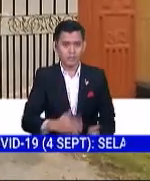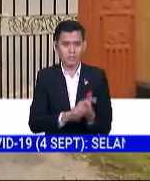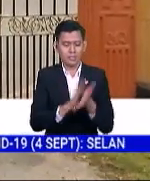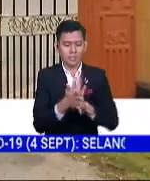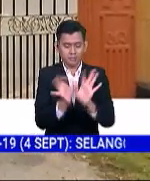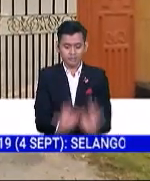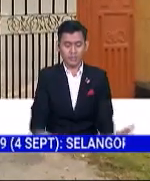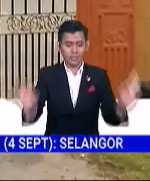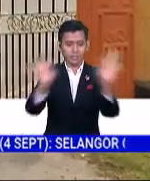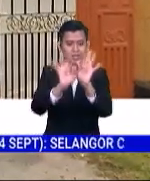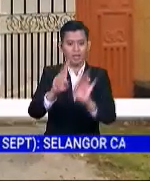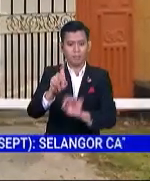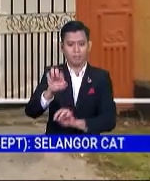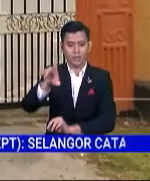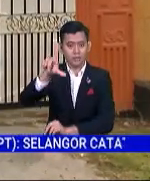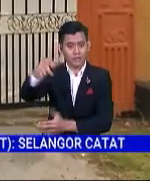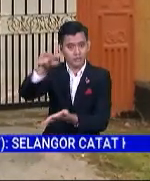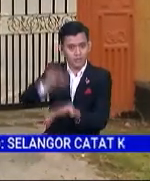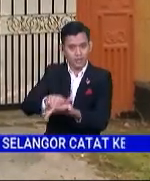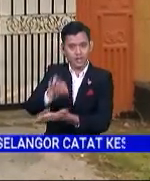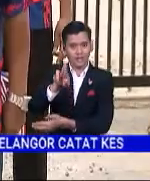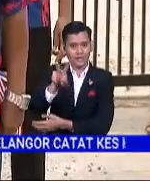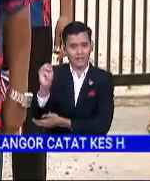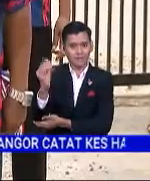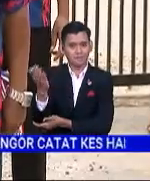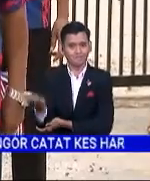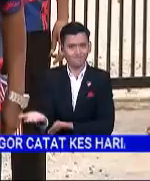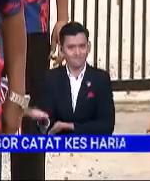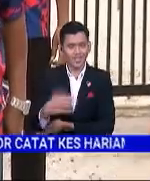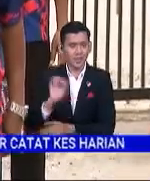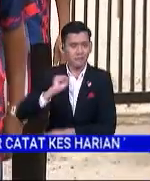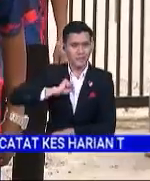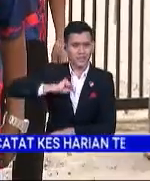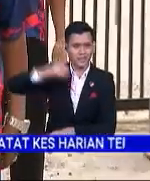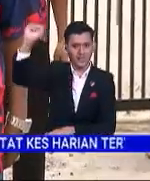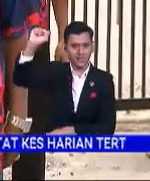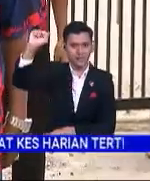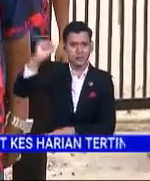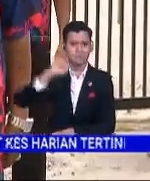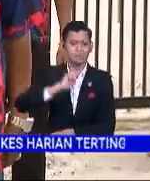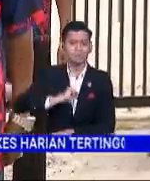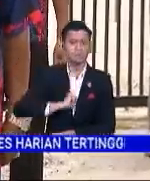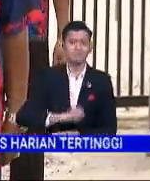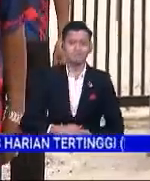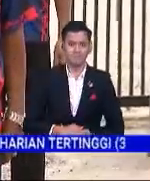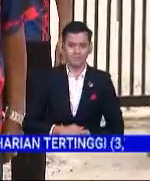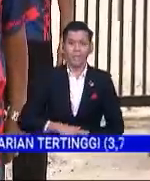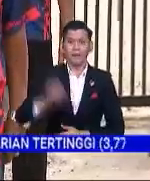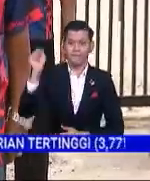diutamakan. Amirul Hafiz Rosli, RTM. Merdeka!